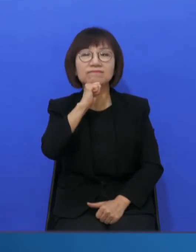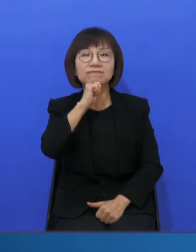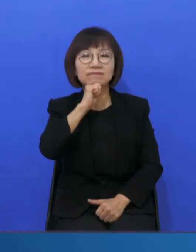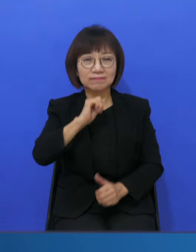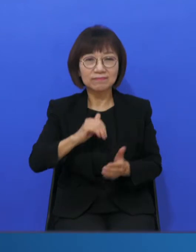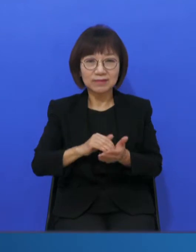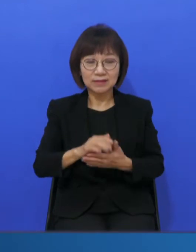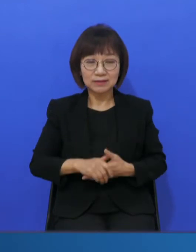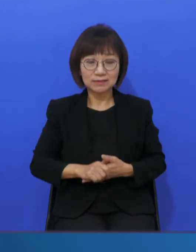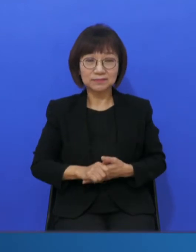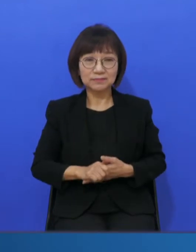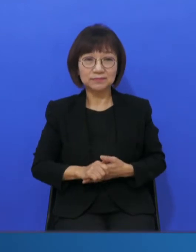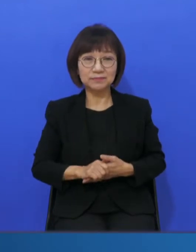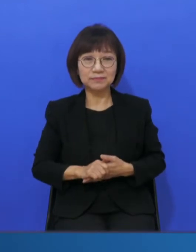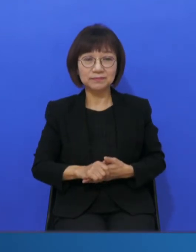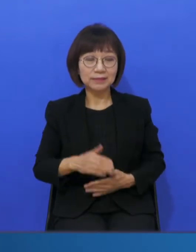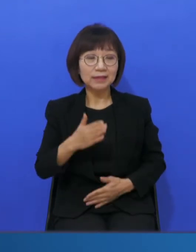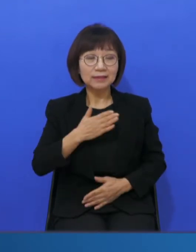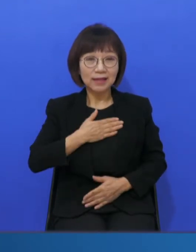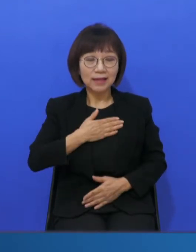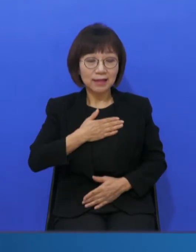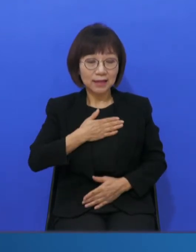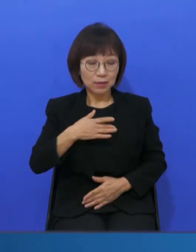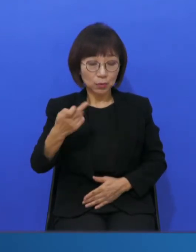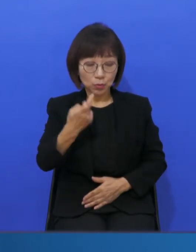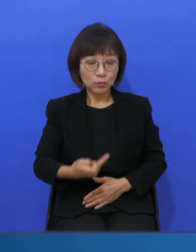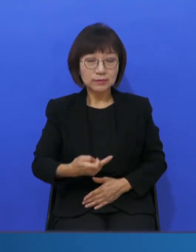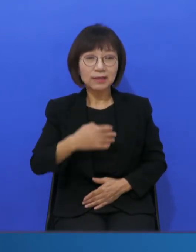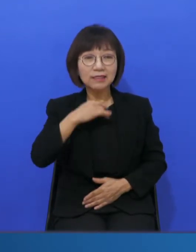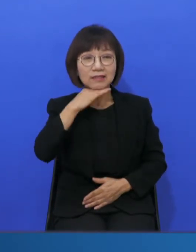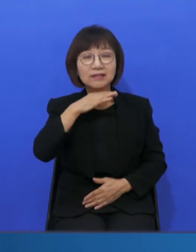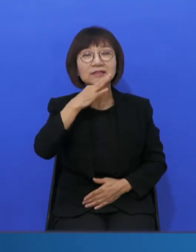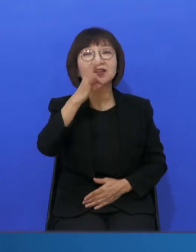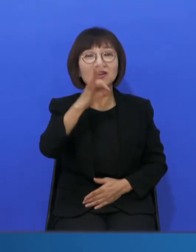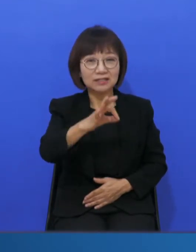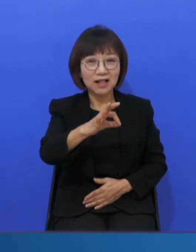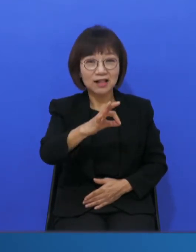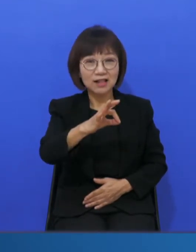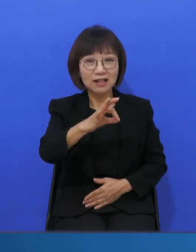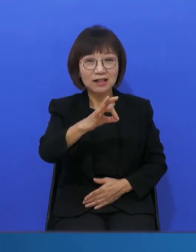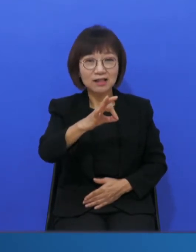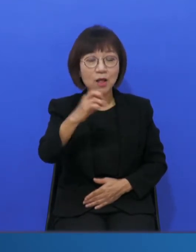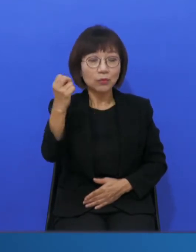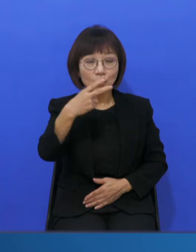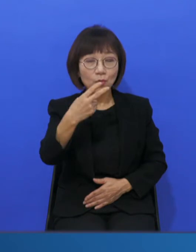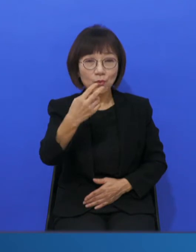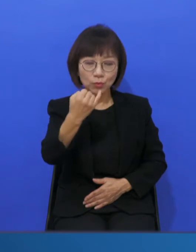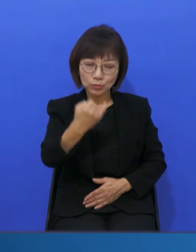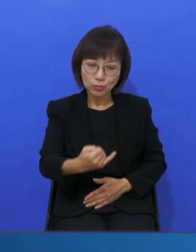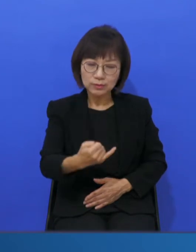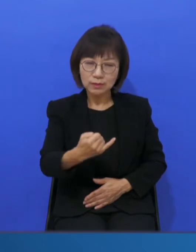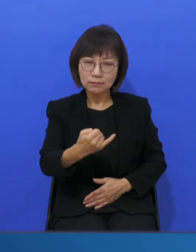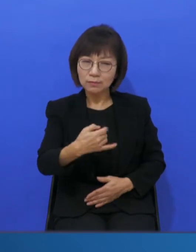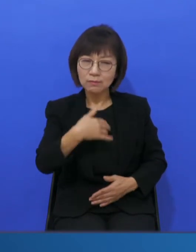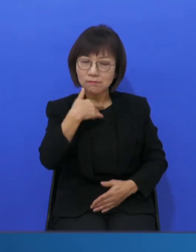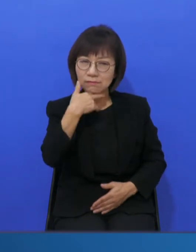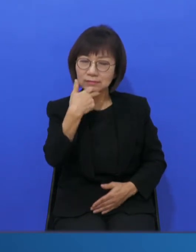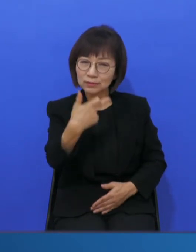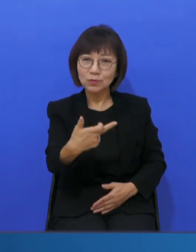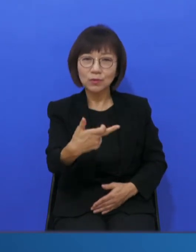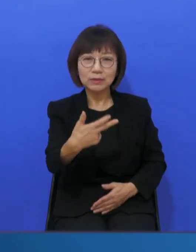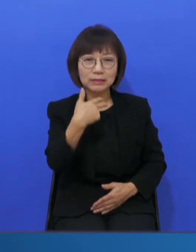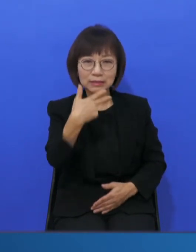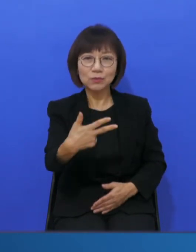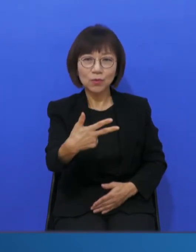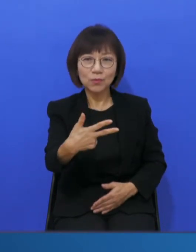family. 그 밑에 동생은 10살이었어요. And the sibling under me was 10 years old, 그 밑에 동생은 7살이었어요. and the youngest was 7